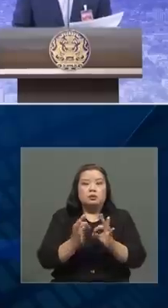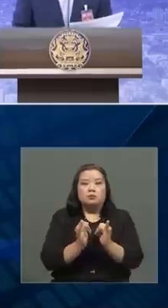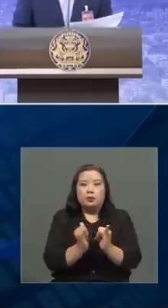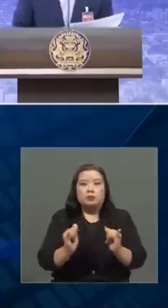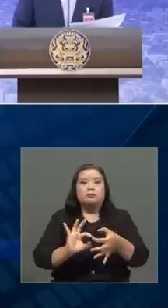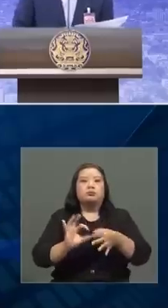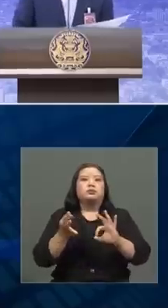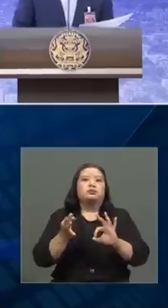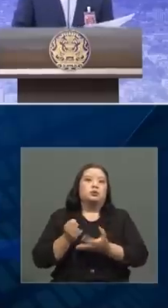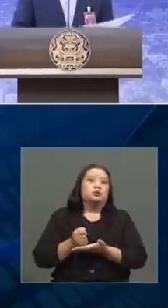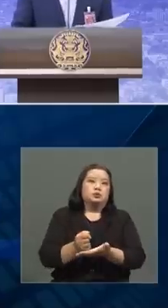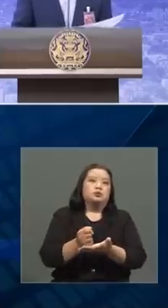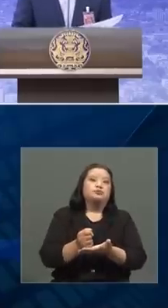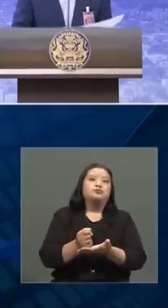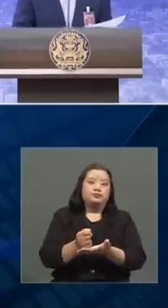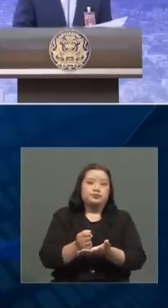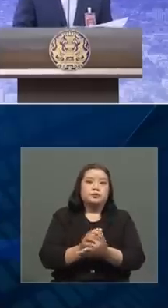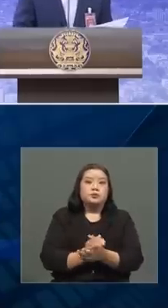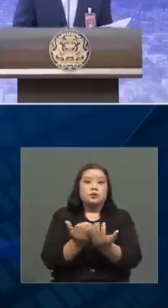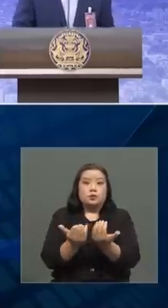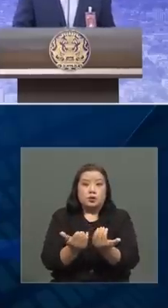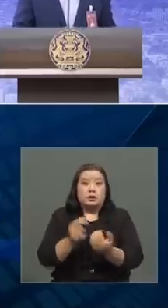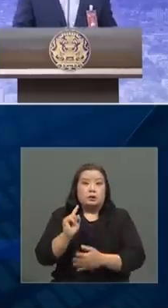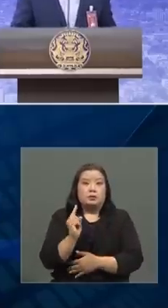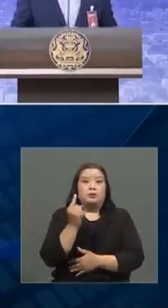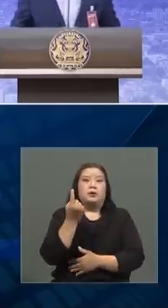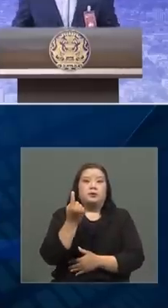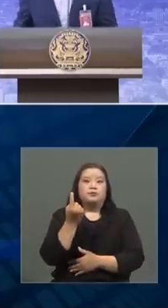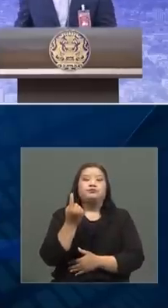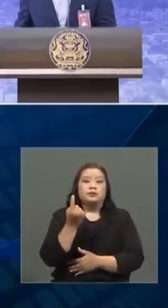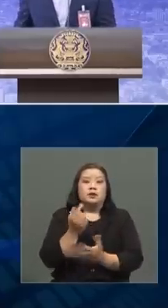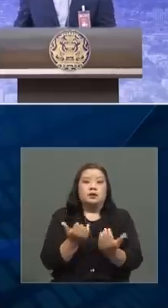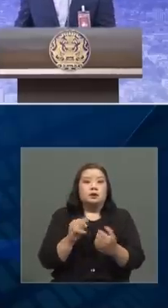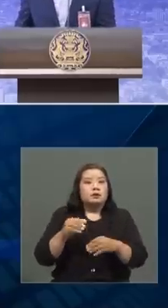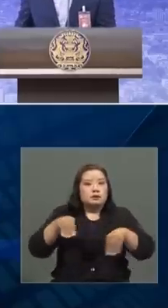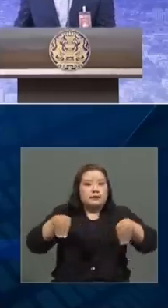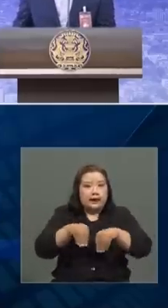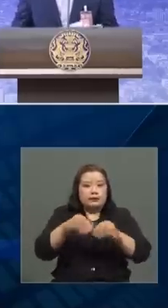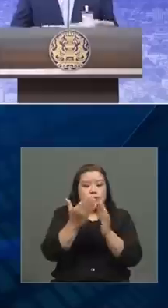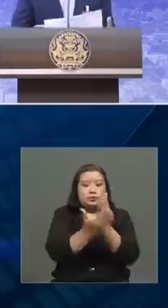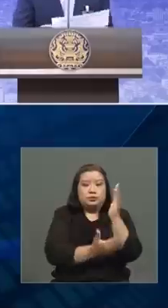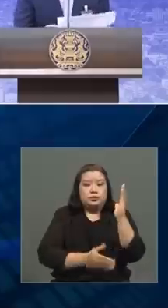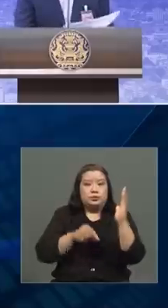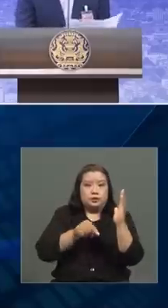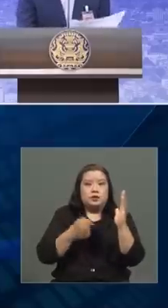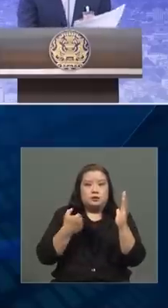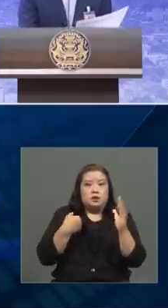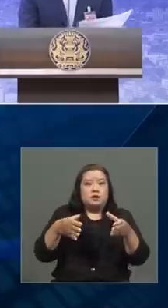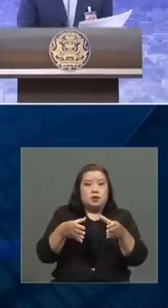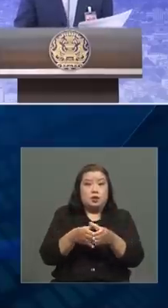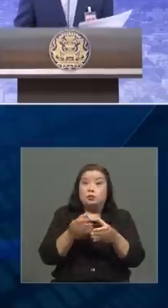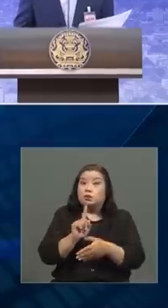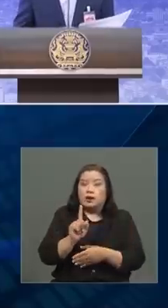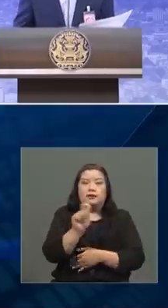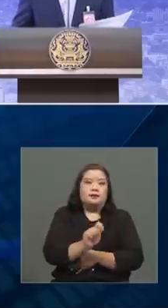ครับมาดูในกรณีของทางประเทศเพื่อนบ้านในเอเชียของ